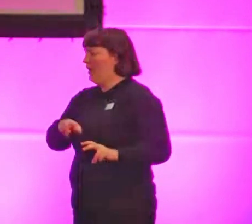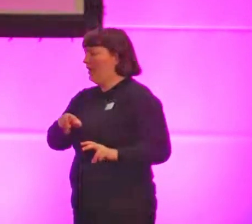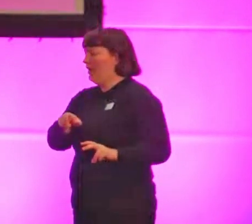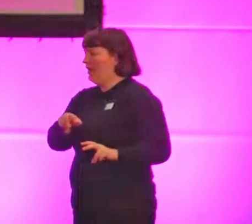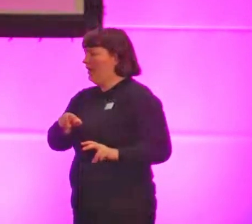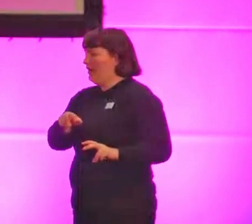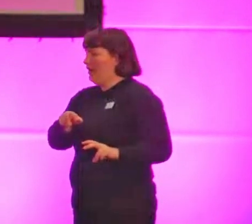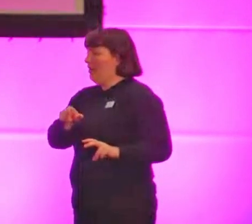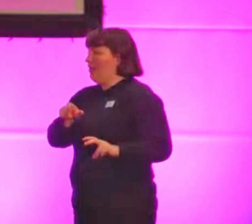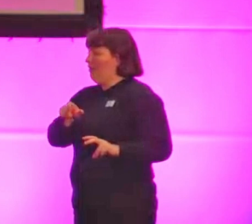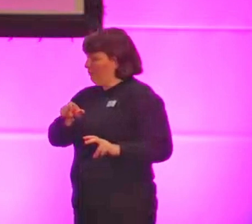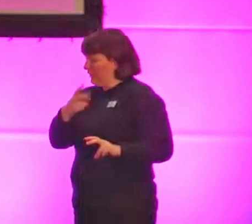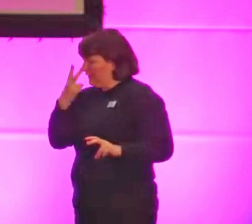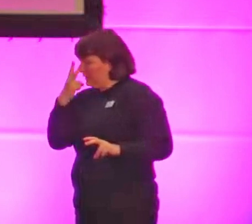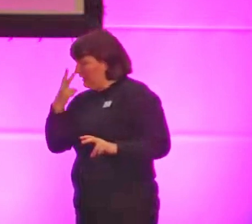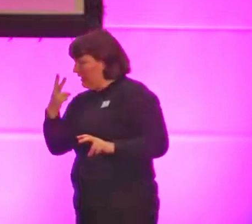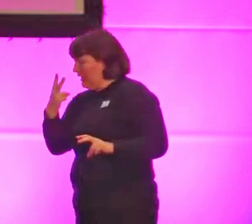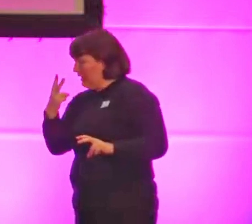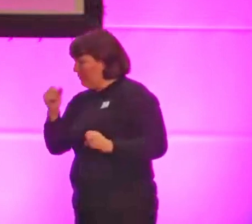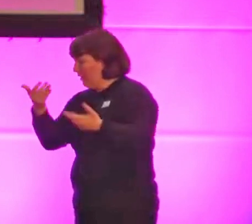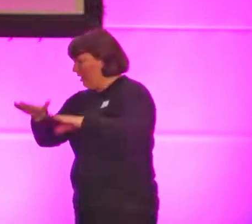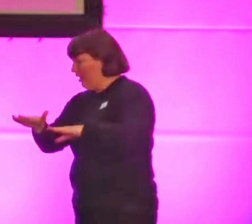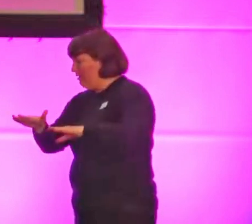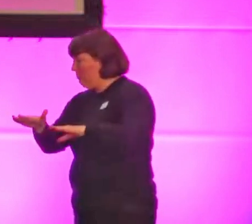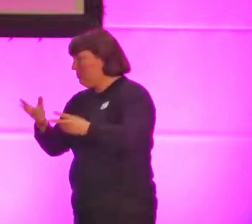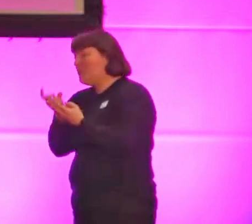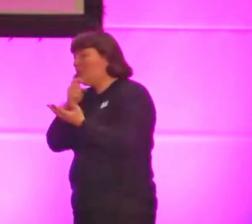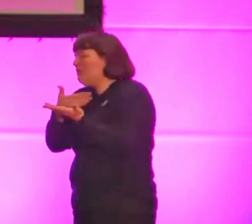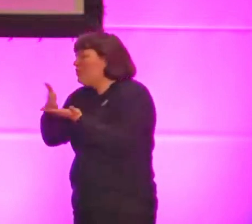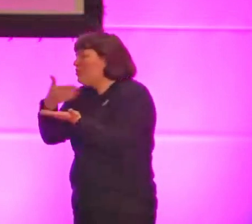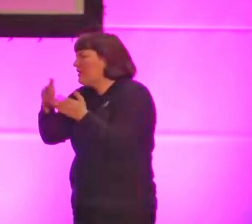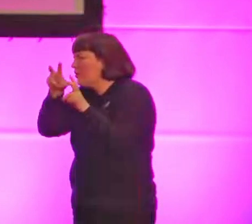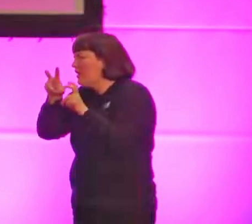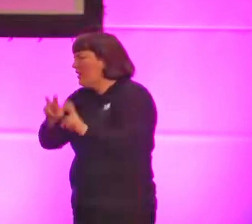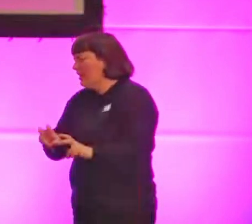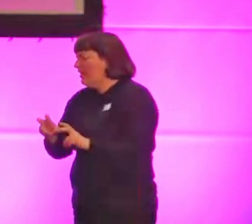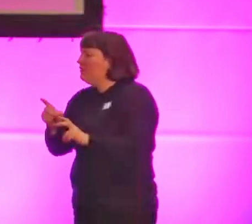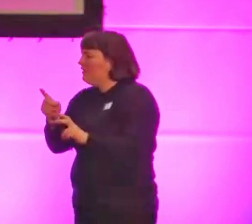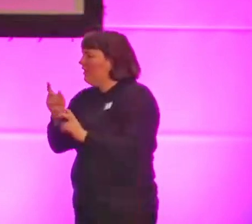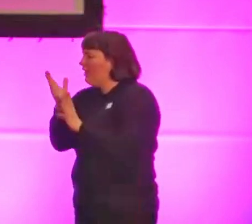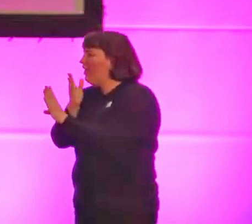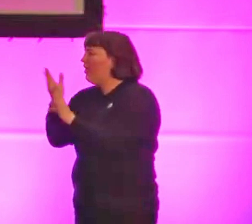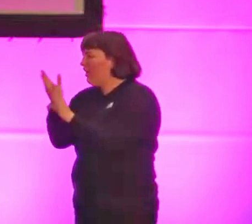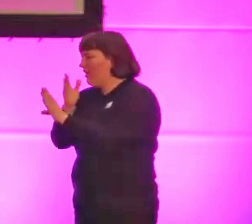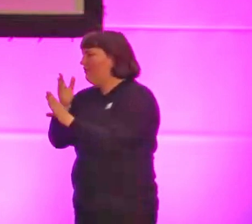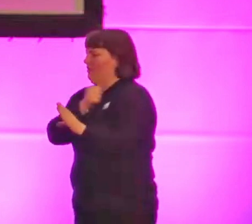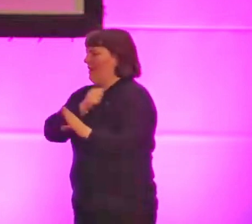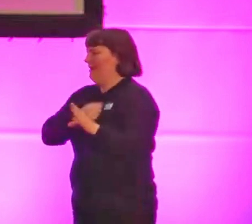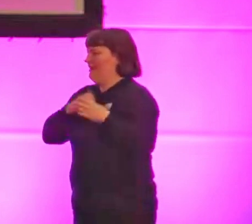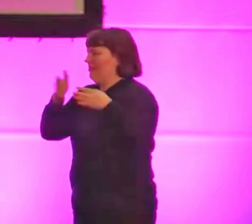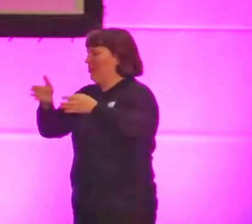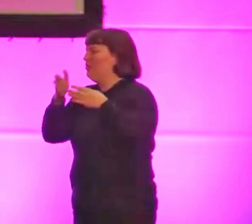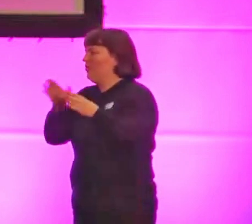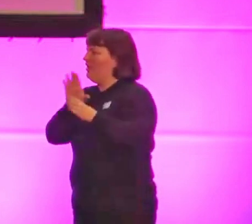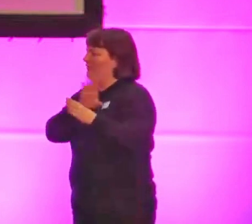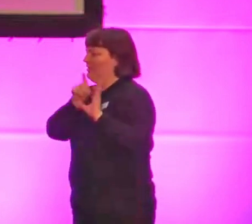en utredning om han ser anledning att han måste lägga ner den. Men det här var någonting som pågick i maktens korridor, för det var folk